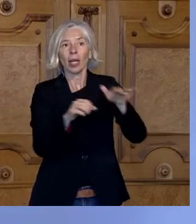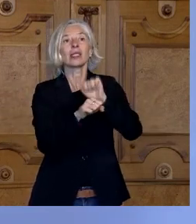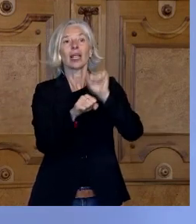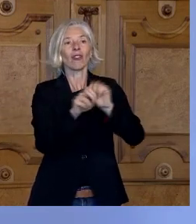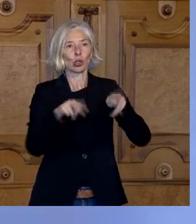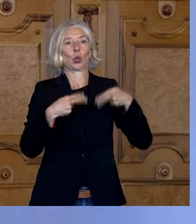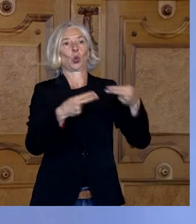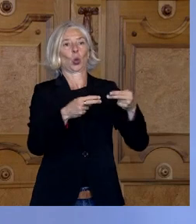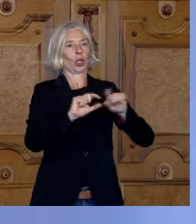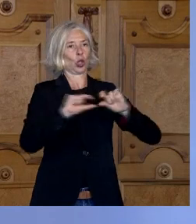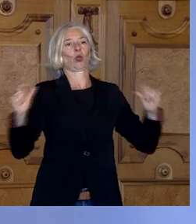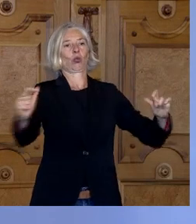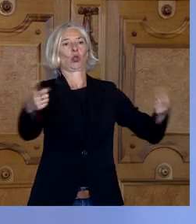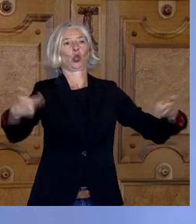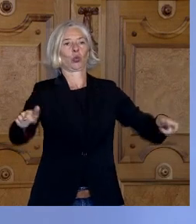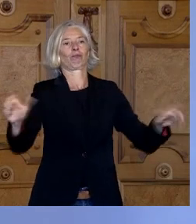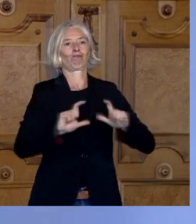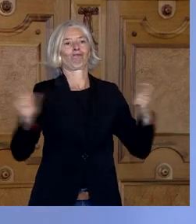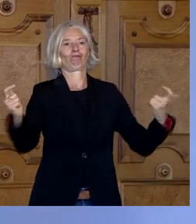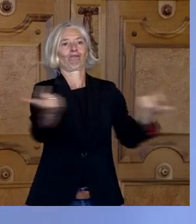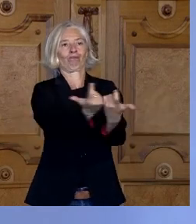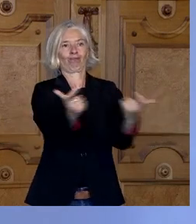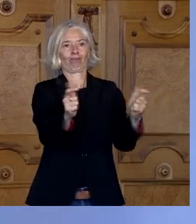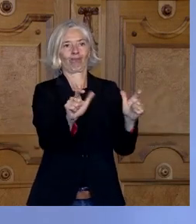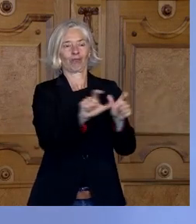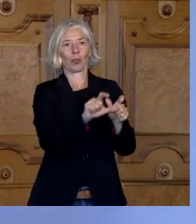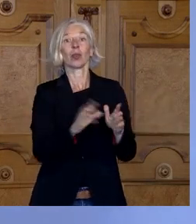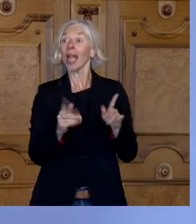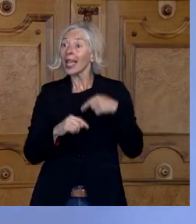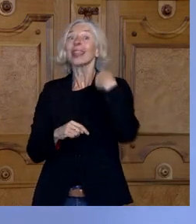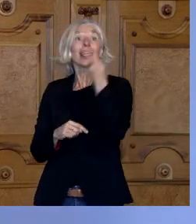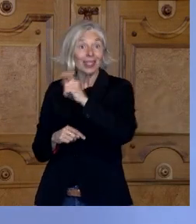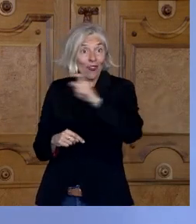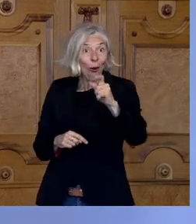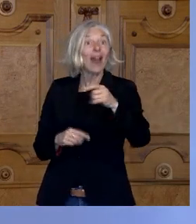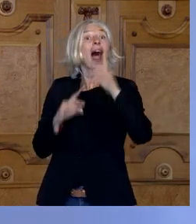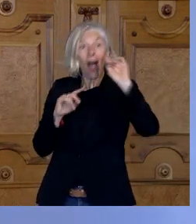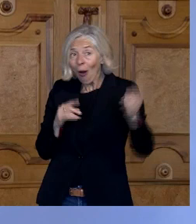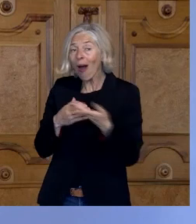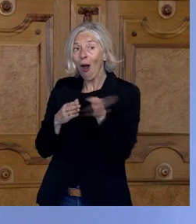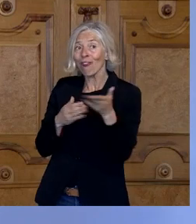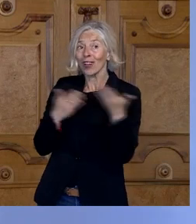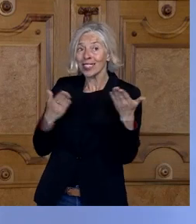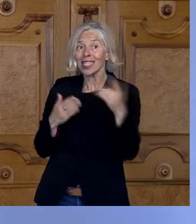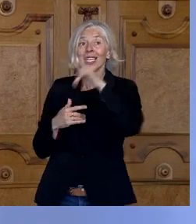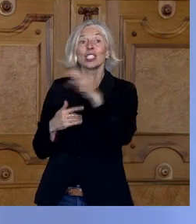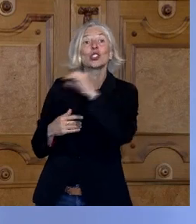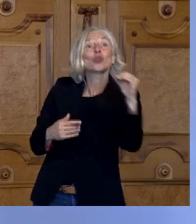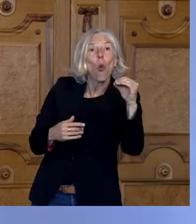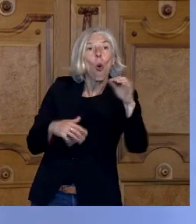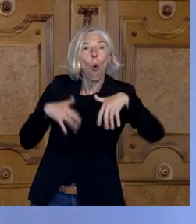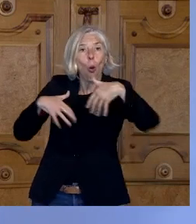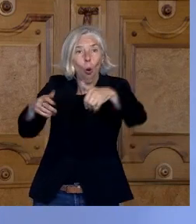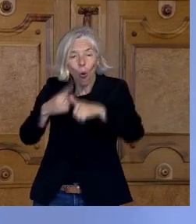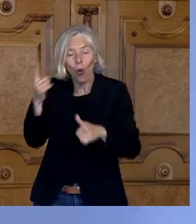nächster Woche werden auch andere Freizeiteinrichtungen in der Stadt wieder öffnen. Der Botanische Garten, der Zoo, die Kunstsammlungen und